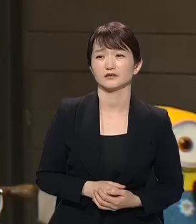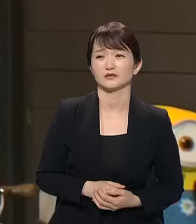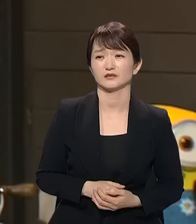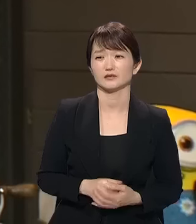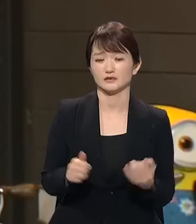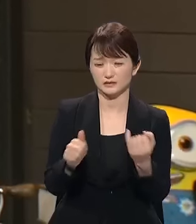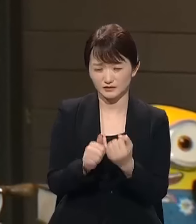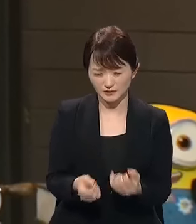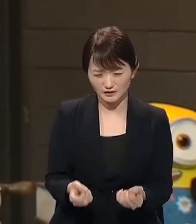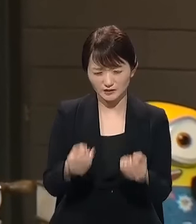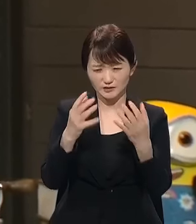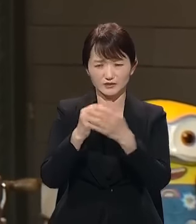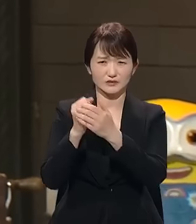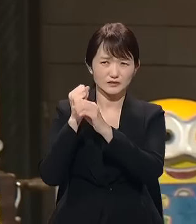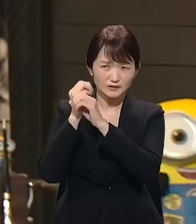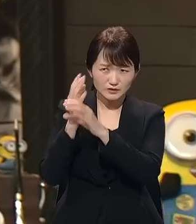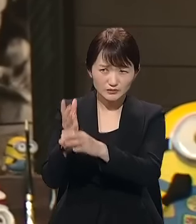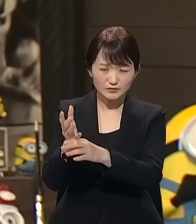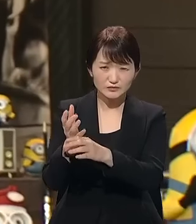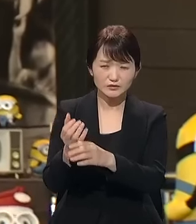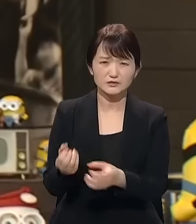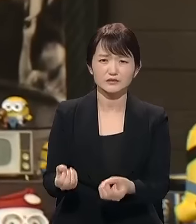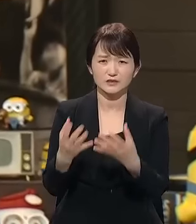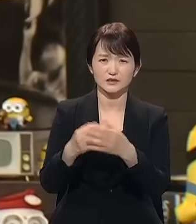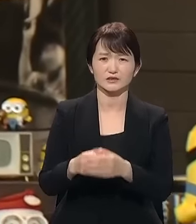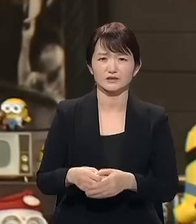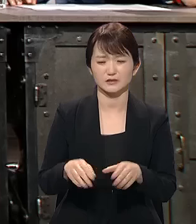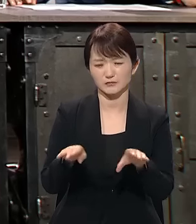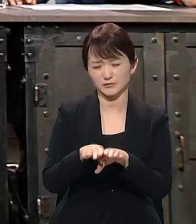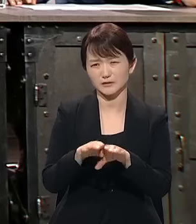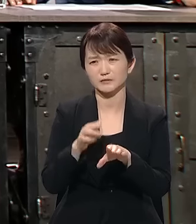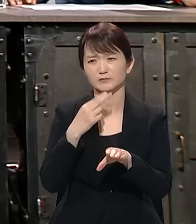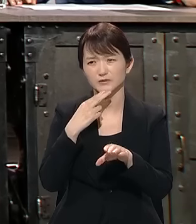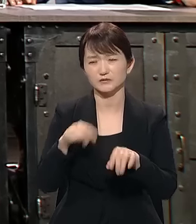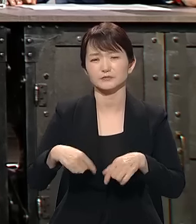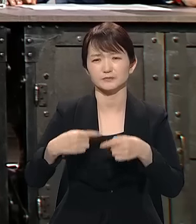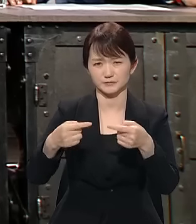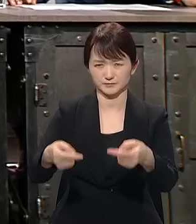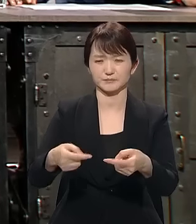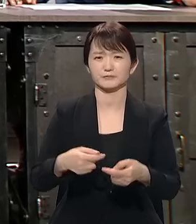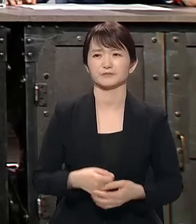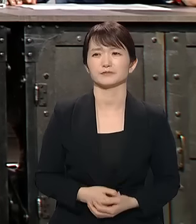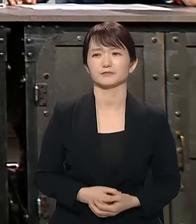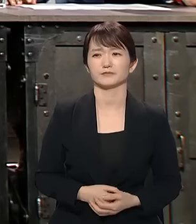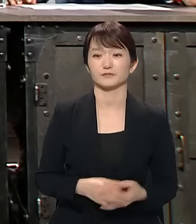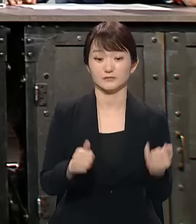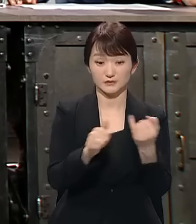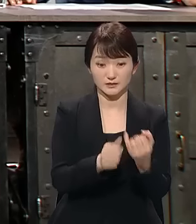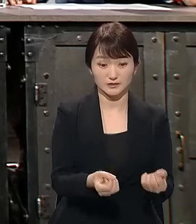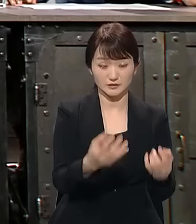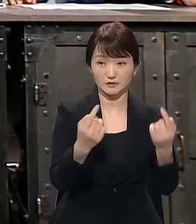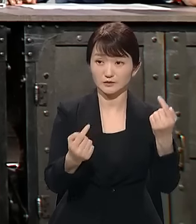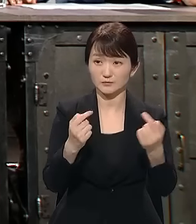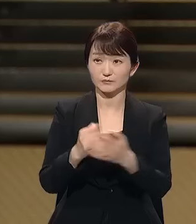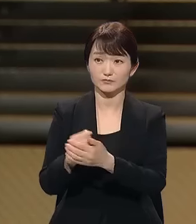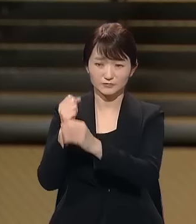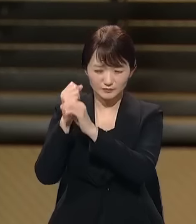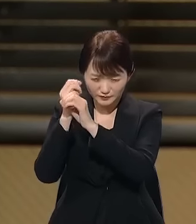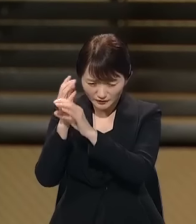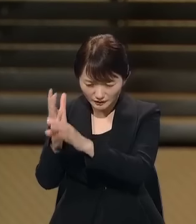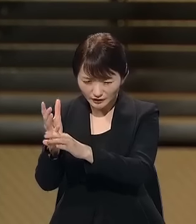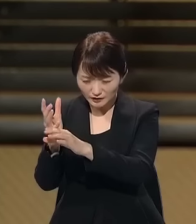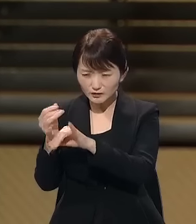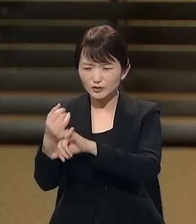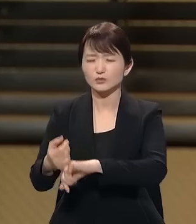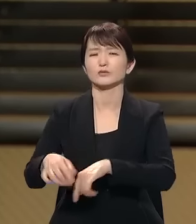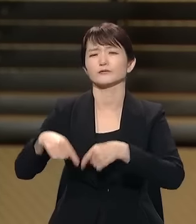경사든 조사든 빠짐없이 가신 분들이라는 거. 자 백 변호사님. 사실 경사보다 이런 조사에는 꼭 가는 게